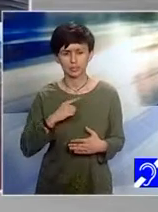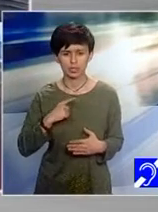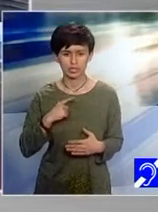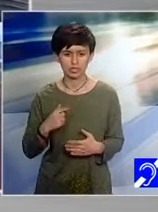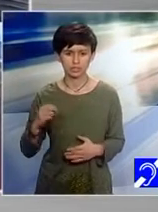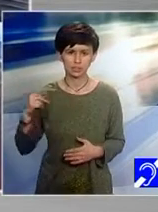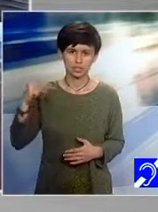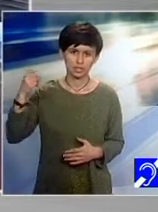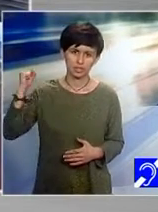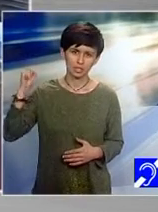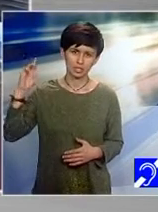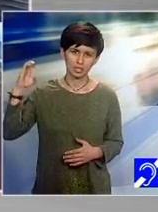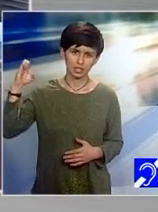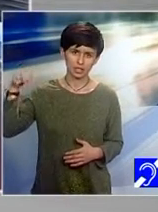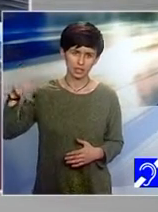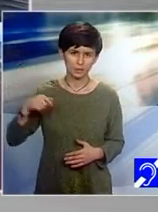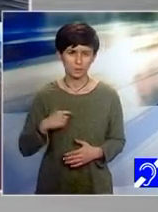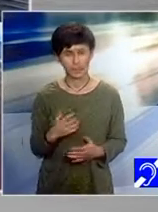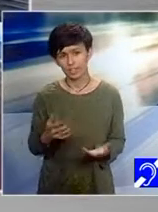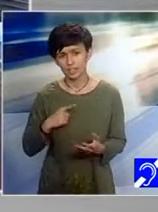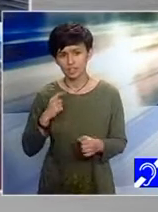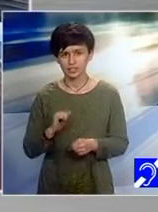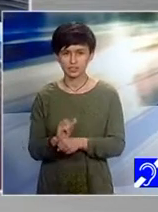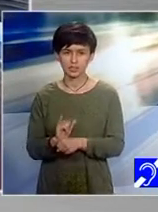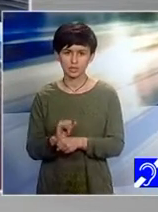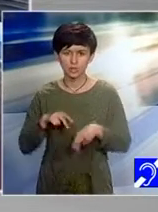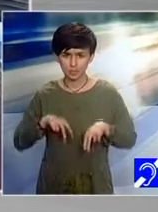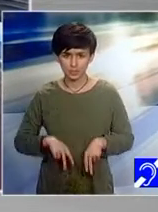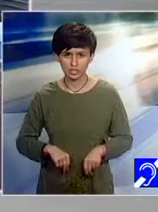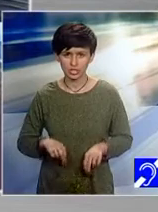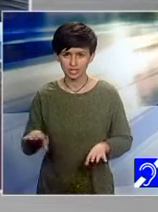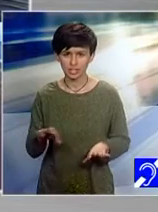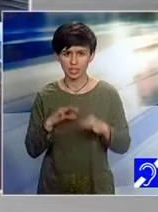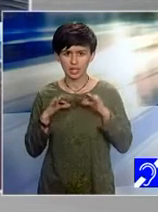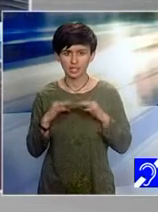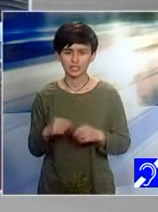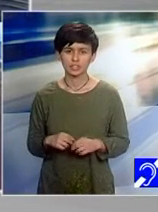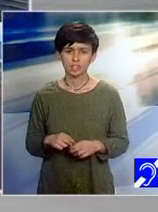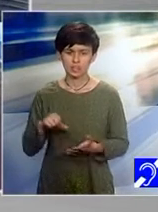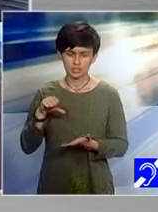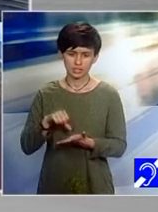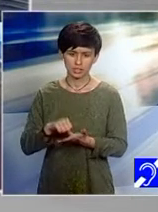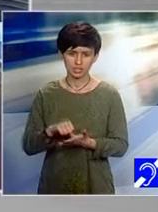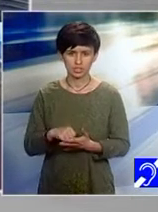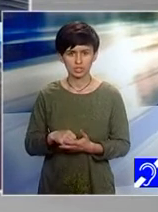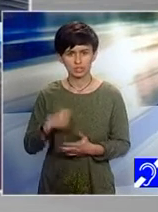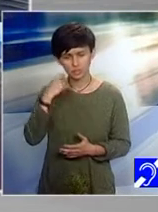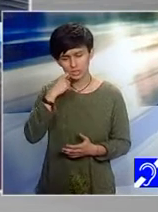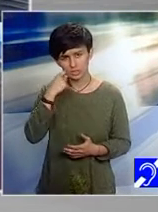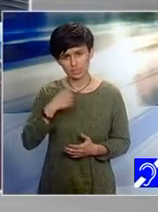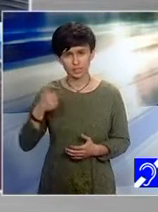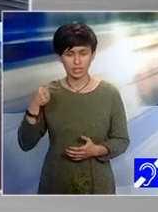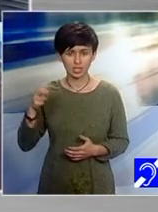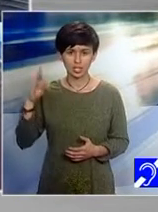Karen Sebeşi Otilă, care este președintele de curând ales al filialei clujene a Uniunii Armenilor din România. Bun